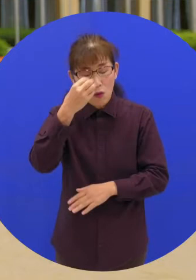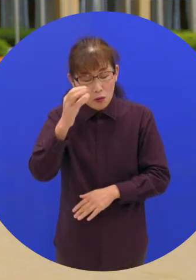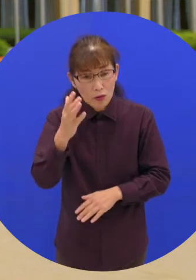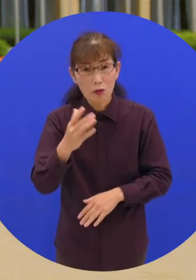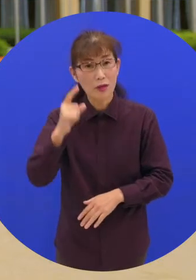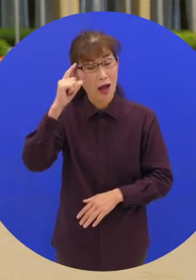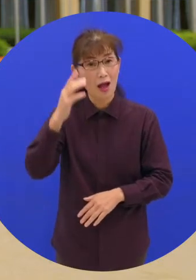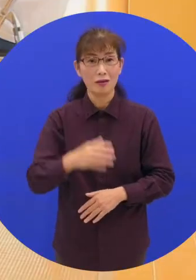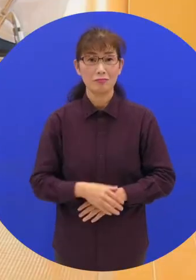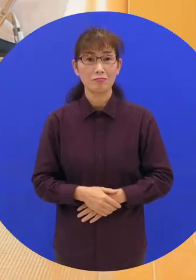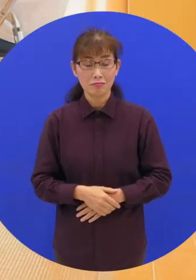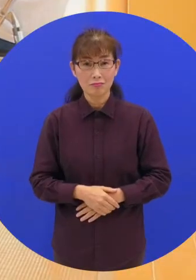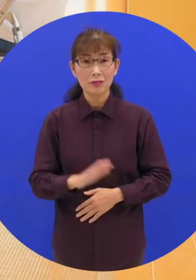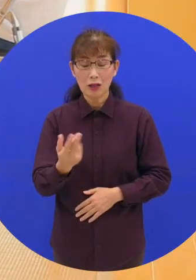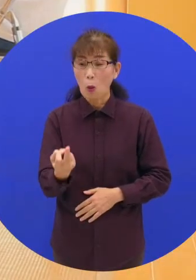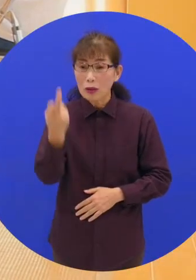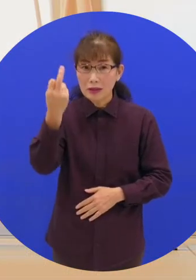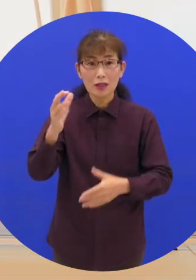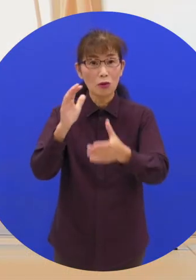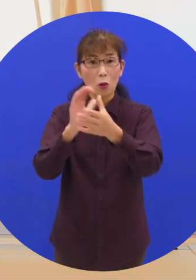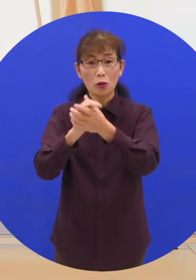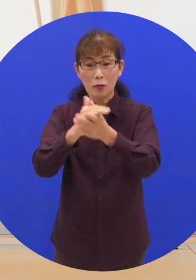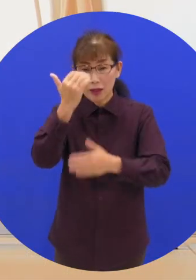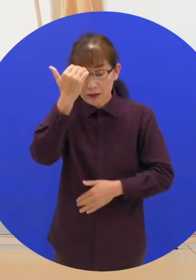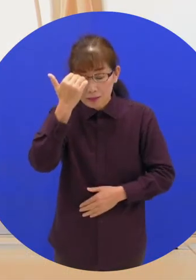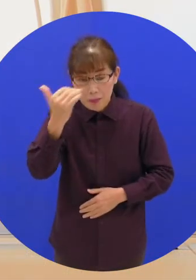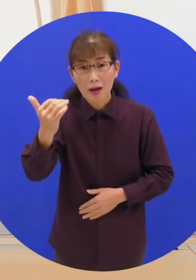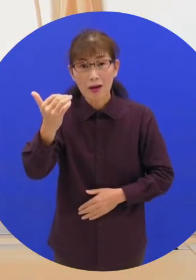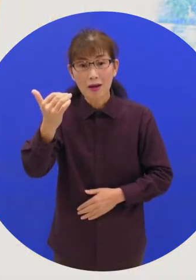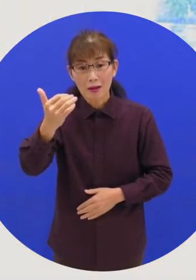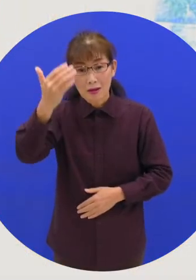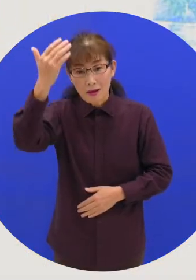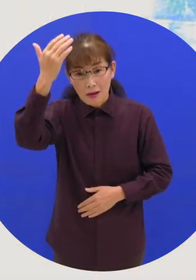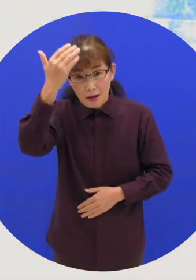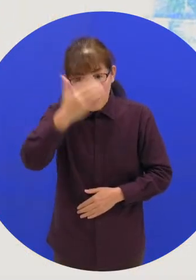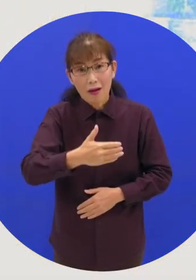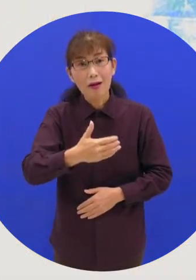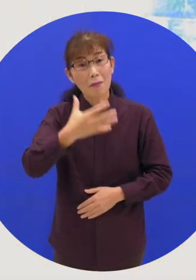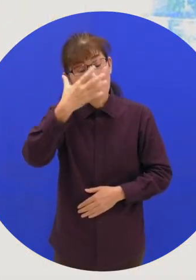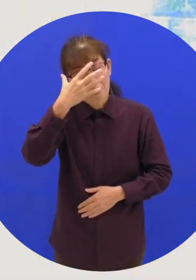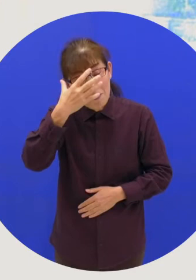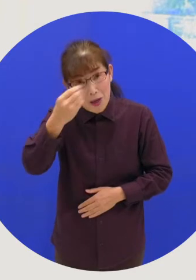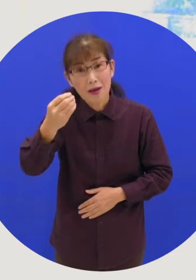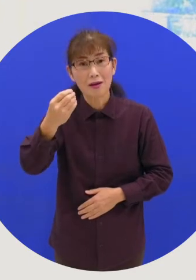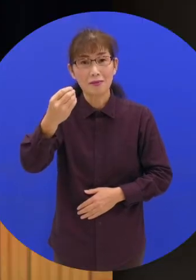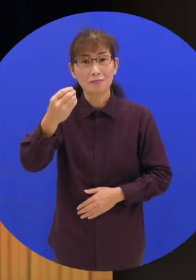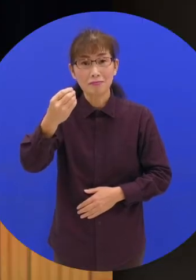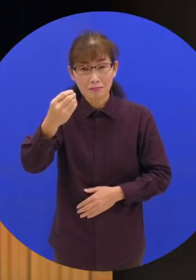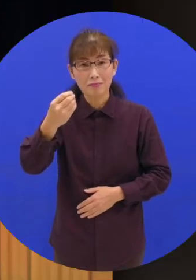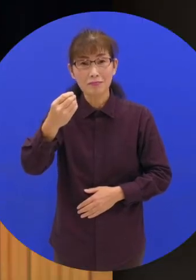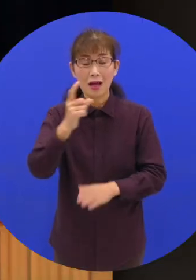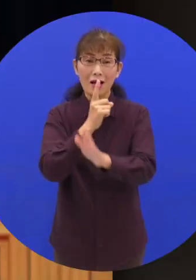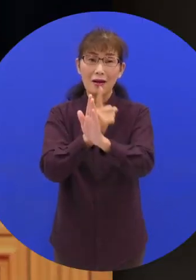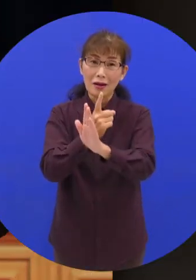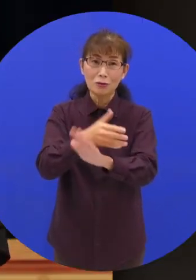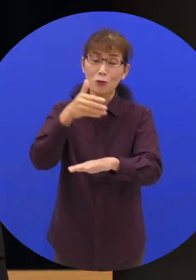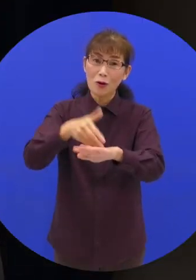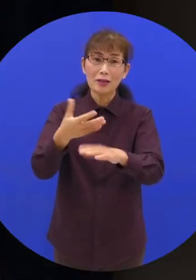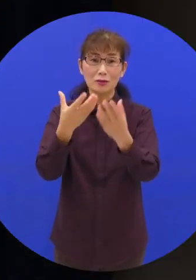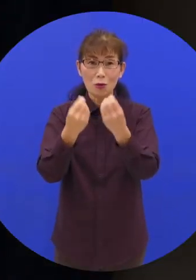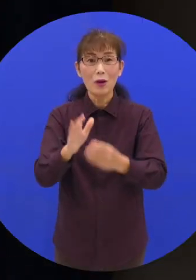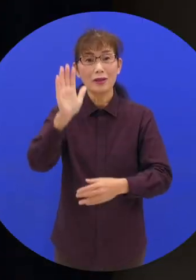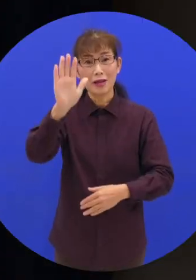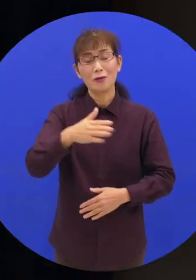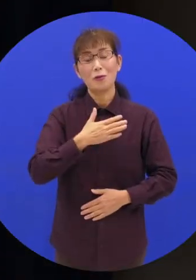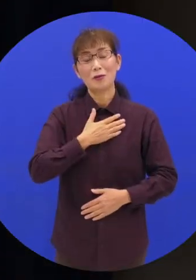興味がなかったですけど、お兄ちゃんの友達の誘いで稽古場に行って興味が湧いてきました。終わった時の達成